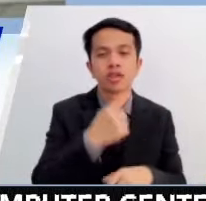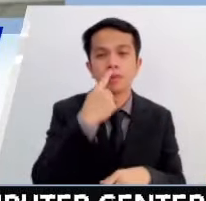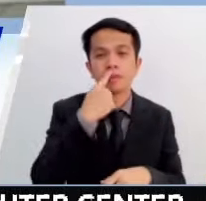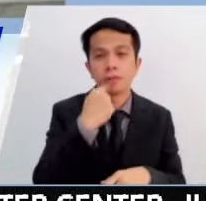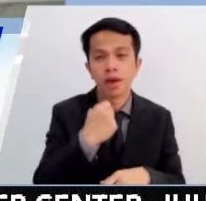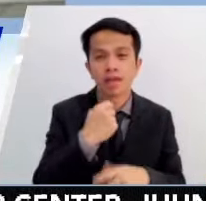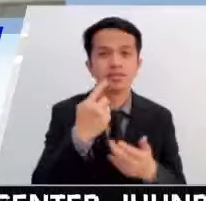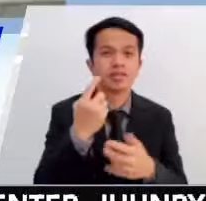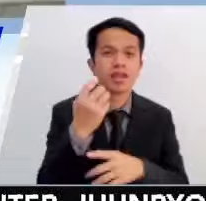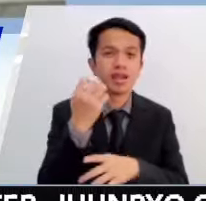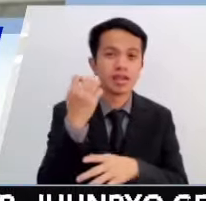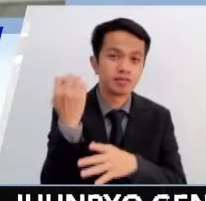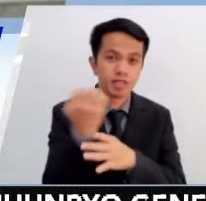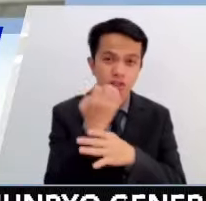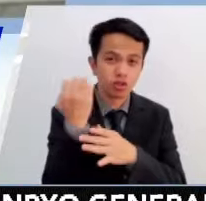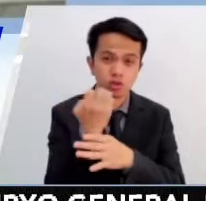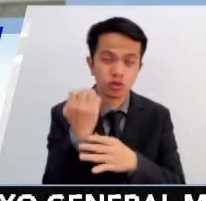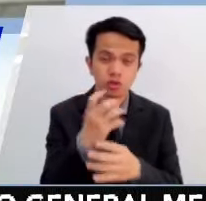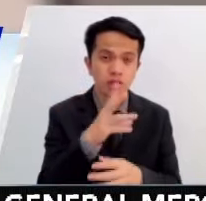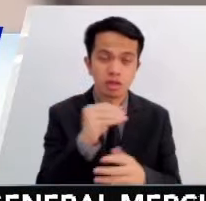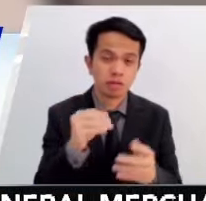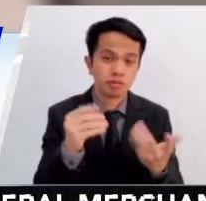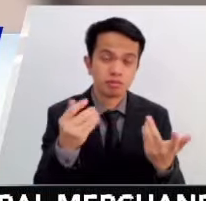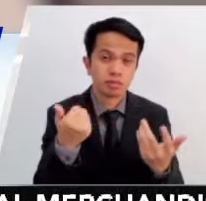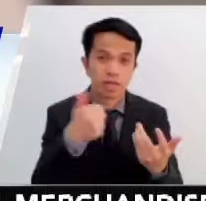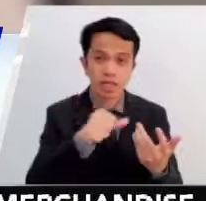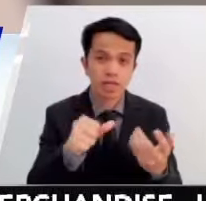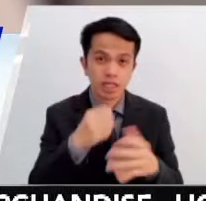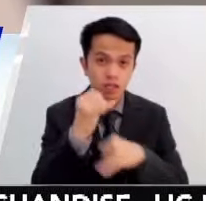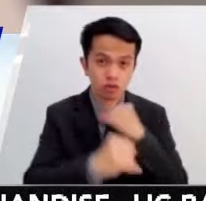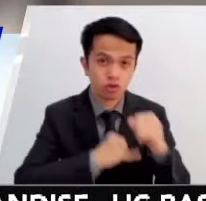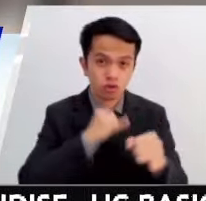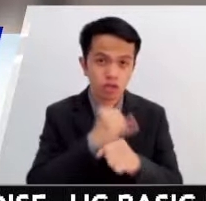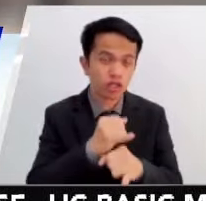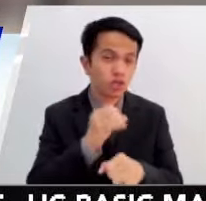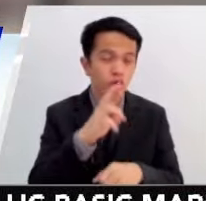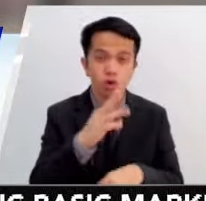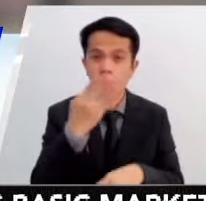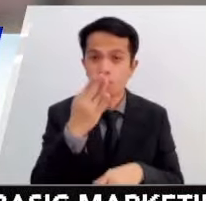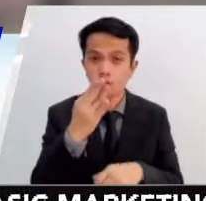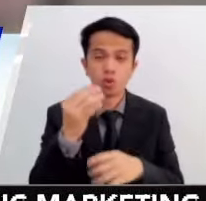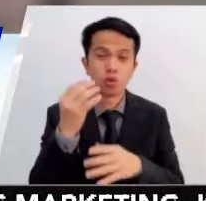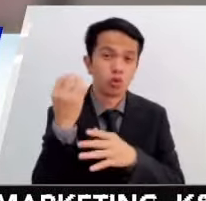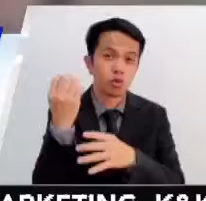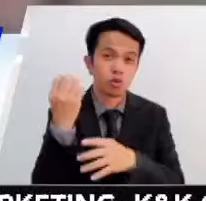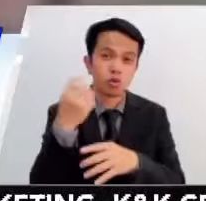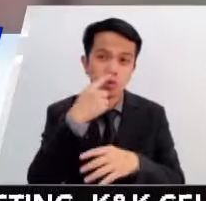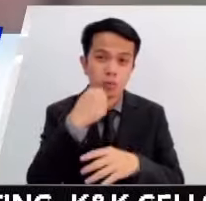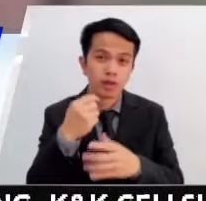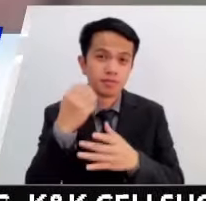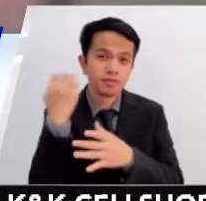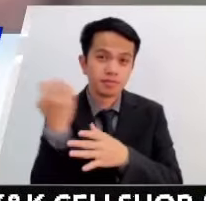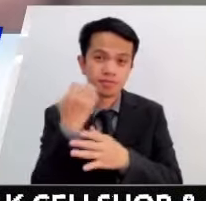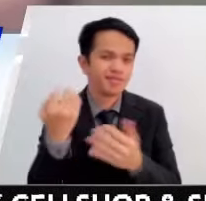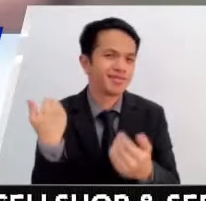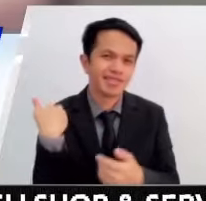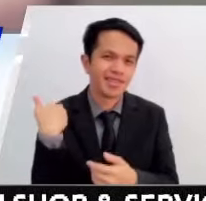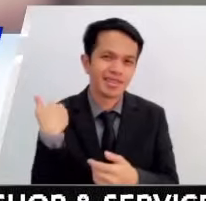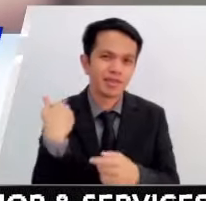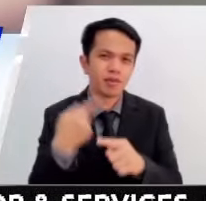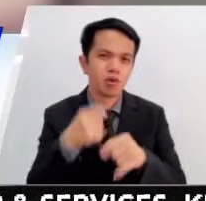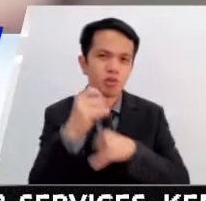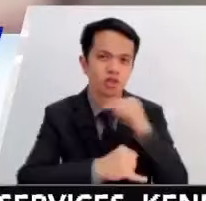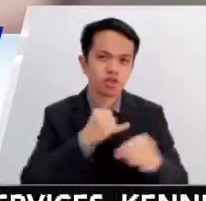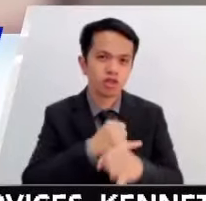red notice, wala pa rin po yung international blue notice na galing sa Interpol. So, minamadali po natin